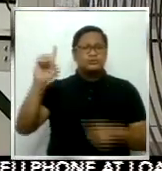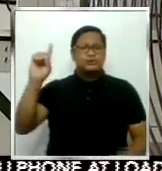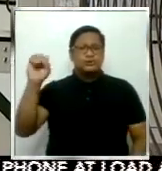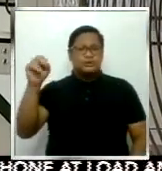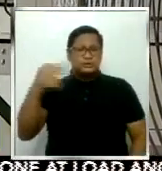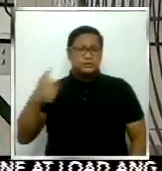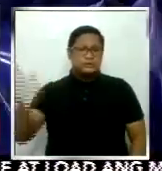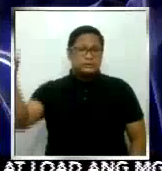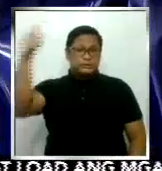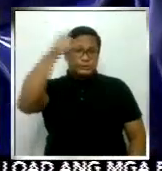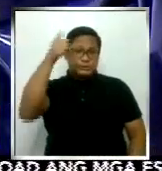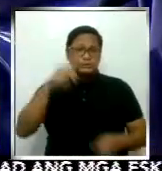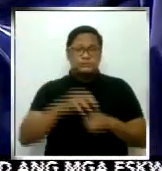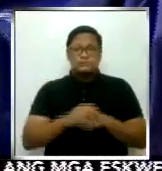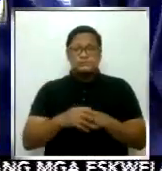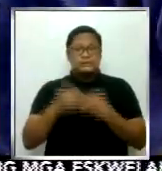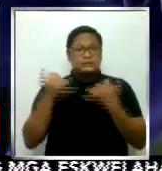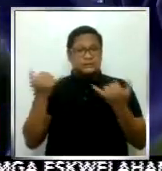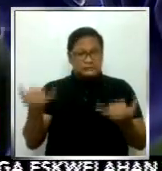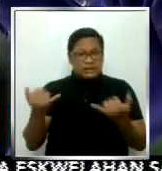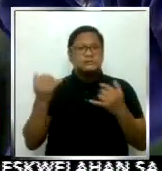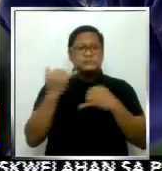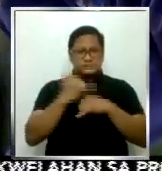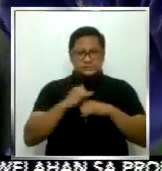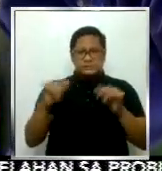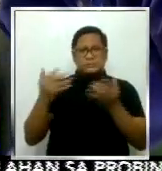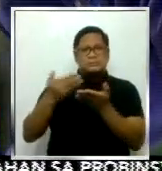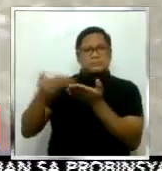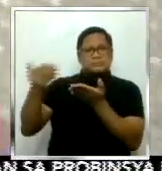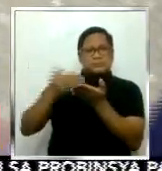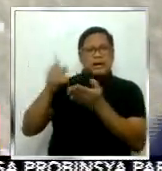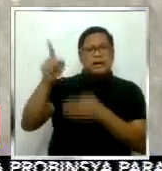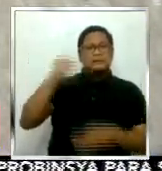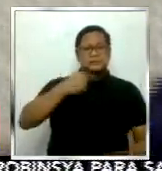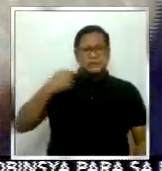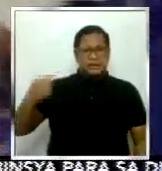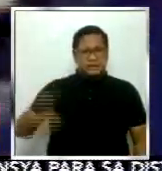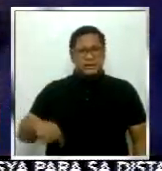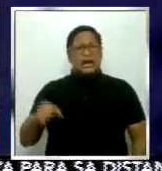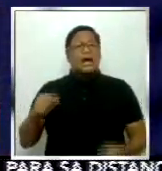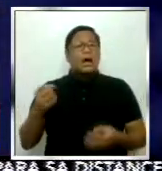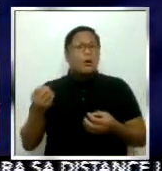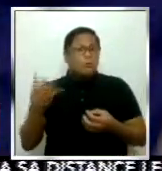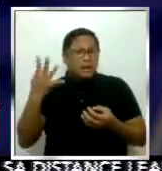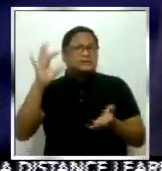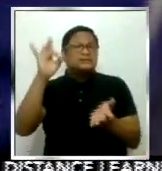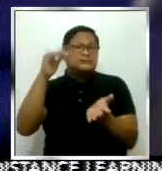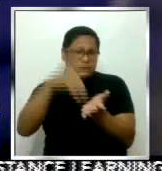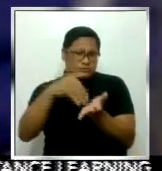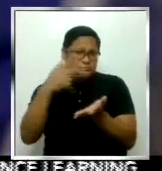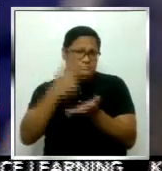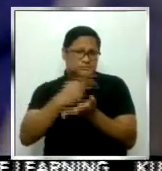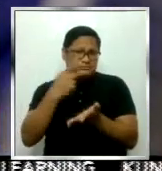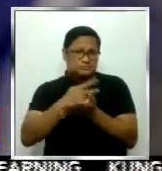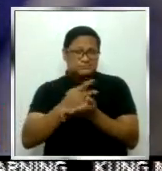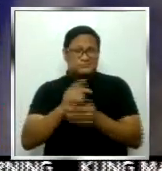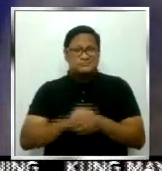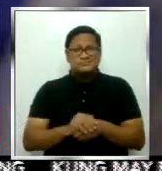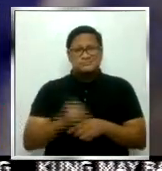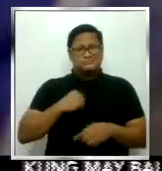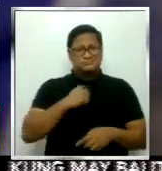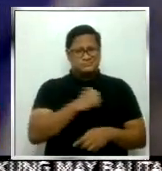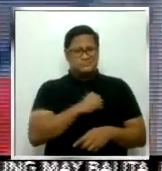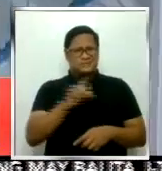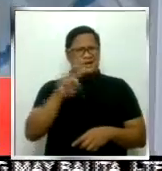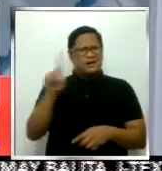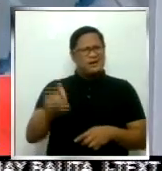Sa ngayon, sa China at Korea pa tayo bumibili ng test kits na hanggang 8,000 pesos ang halaga. Tanong tuloy ng mga senador, ano bang uipigil